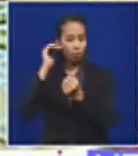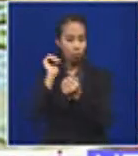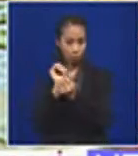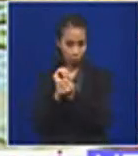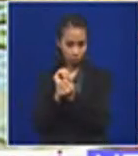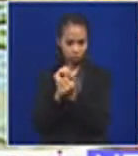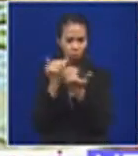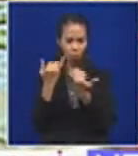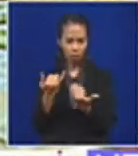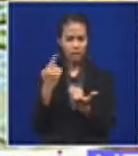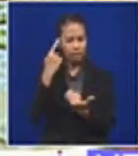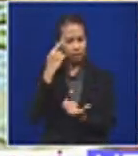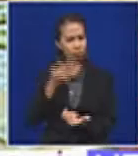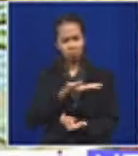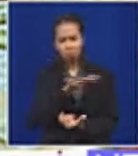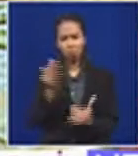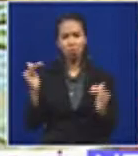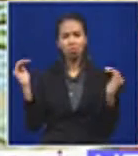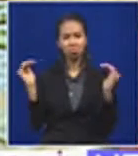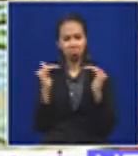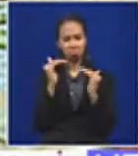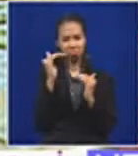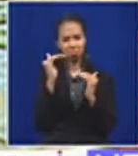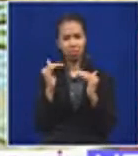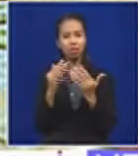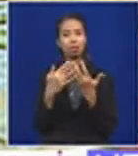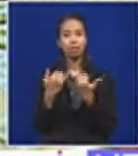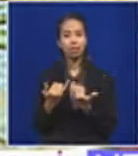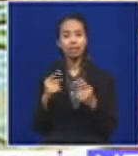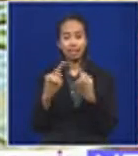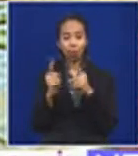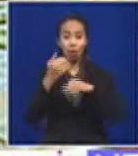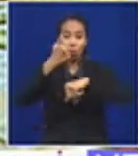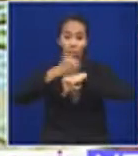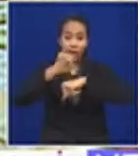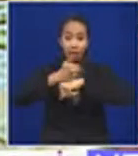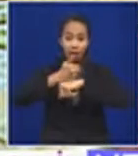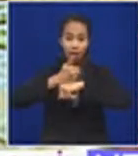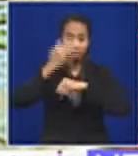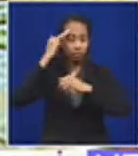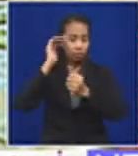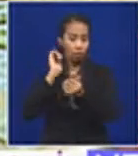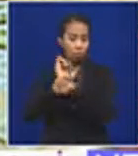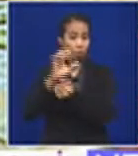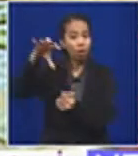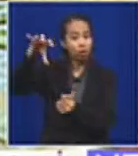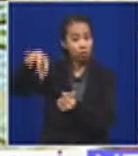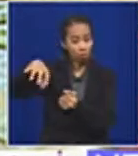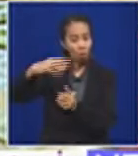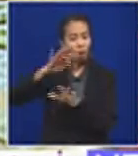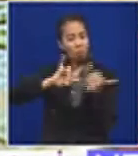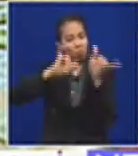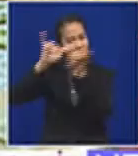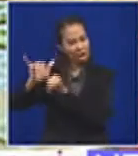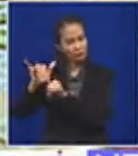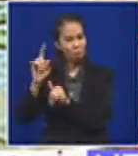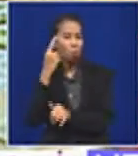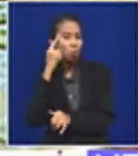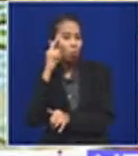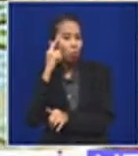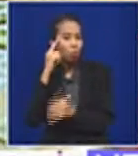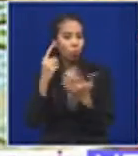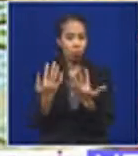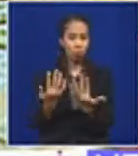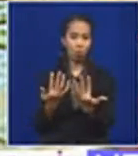อกว่าให้ความเป็นธรรมกับทุกฝ่ายค่ะส่วนจะมีการสั่งย้ายผู้กำกับการสถานีตำรวจนครบาลทุ่งสองห้องหรือไม่นั้นก็ขึ้นอยู่กับดุ